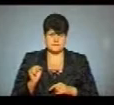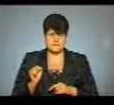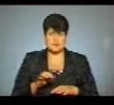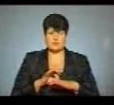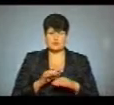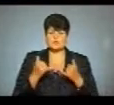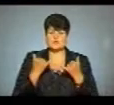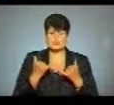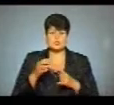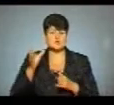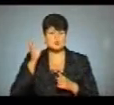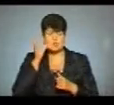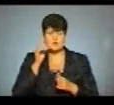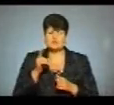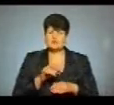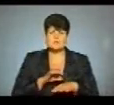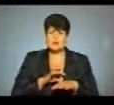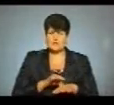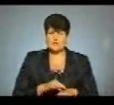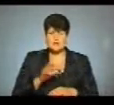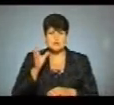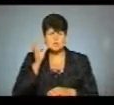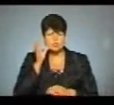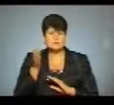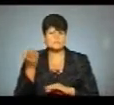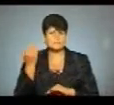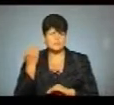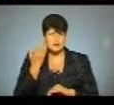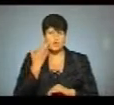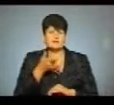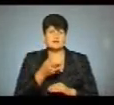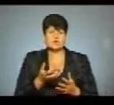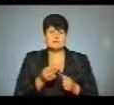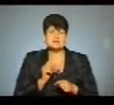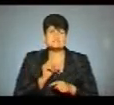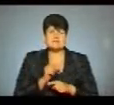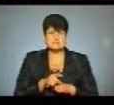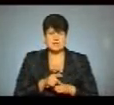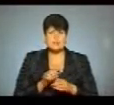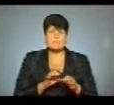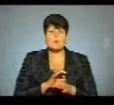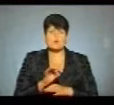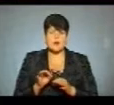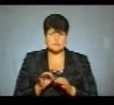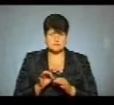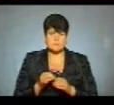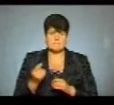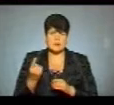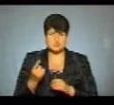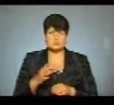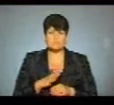Проводячи сьогодні ті слухання, чому не проводилися слухання до того, як ви отримали завдання про проєкт? По-перше,